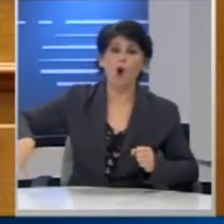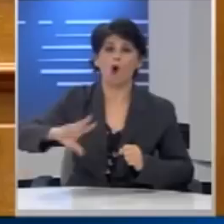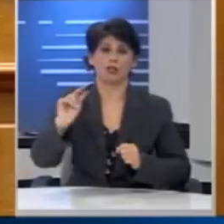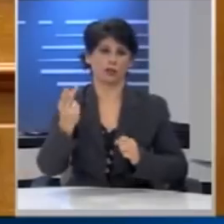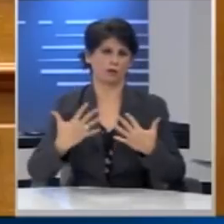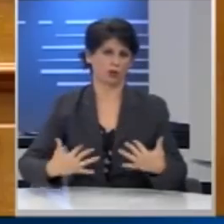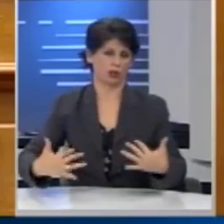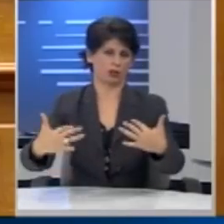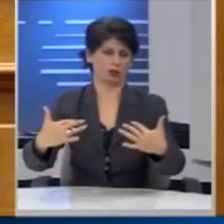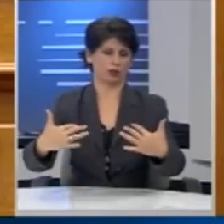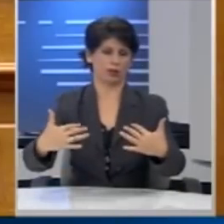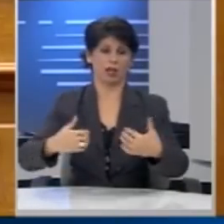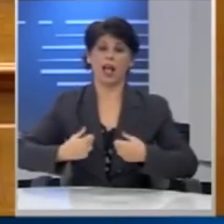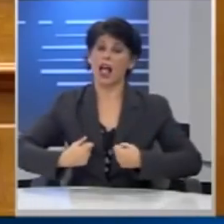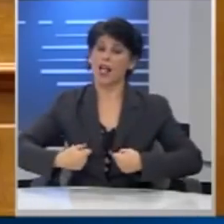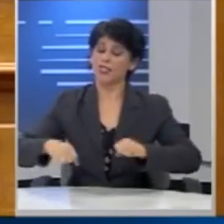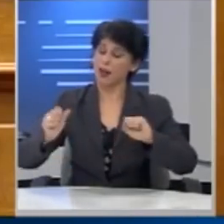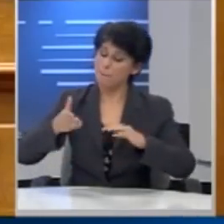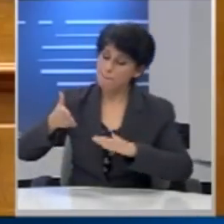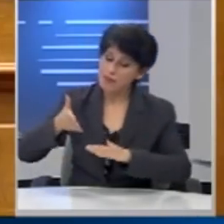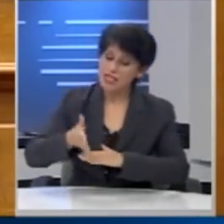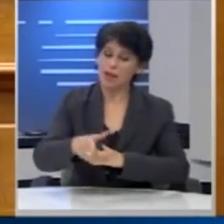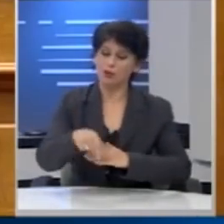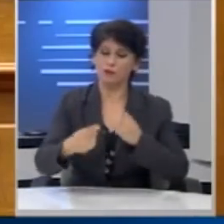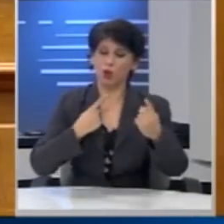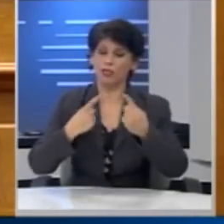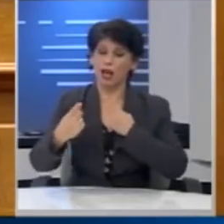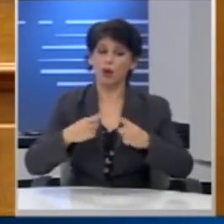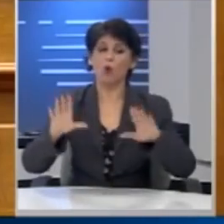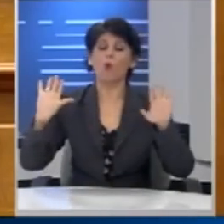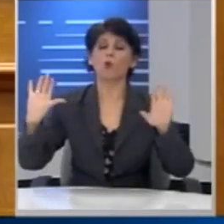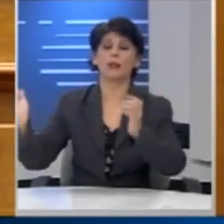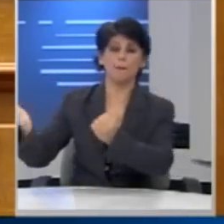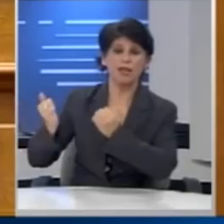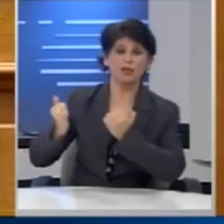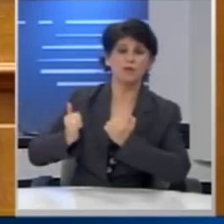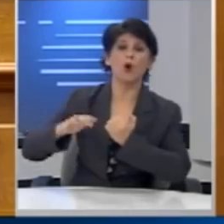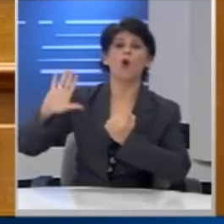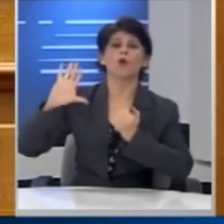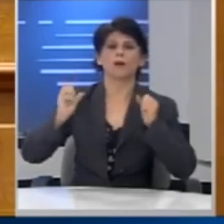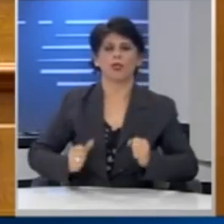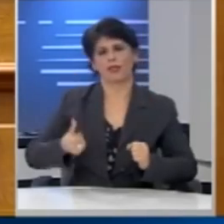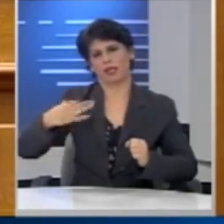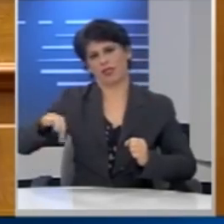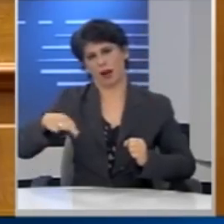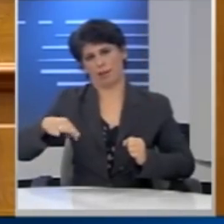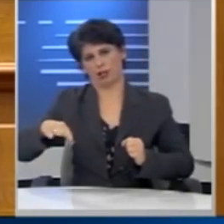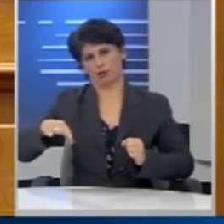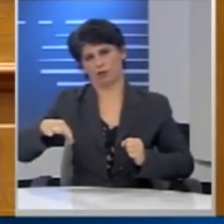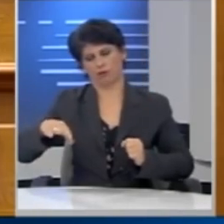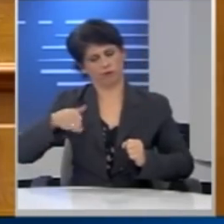εθνικής αντιπροσωπείας, δεν προσερχόμαστε σε αυτό το διάλογο ούτε πιεζόμενοι, ούτε από θέση αδυναμίας.